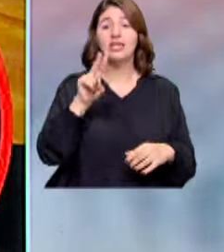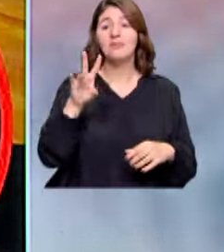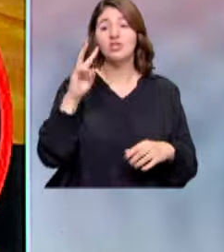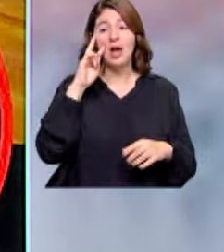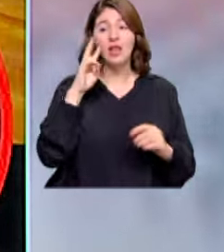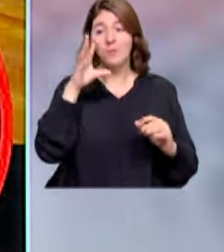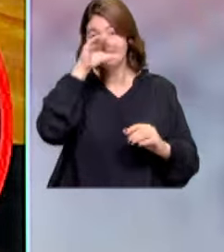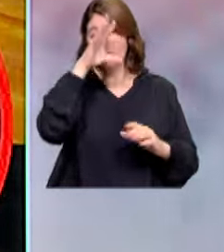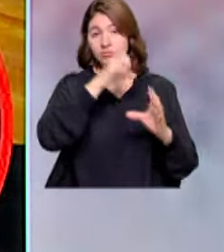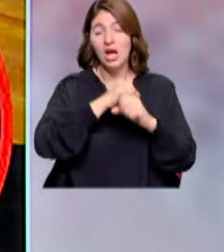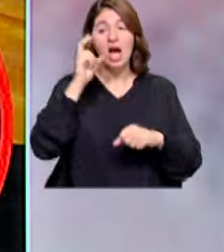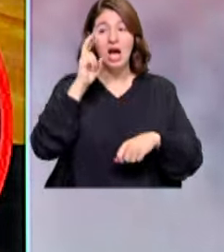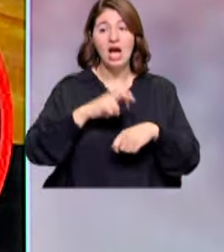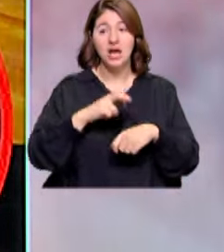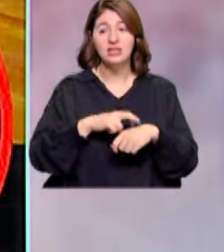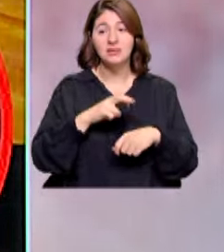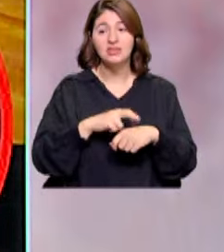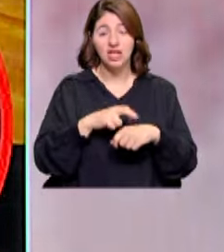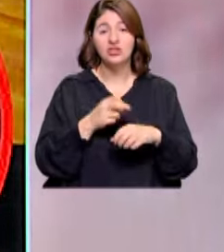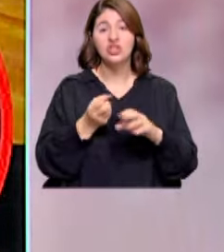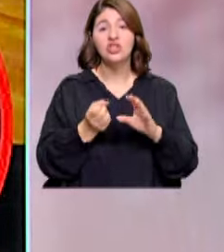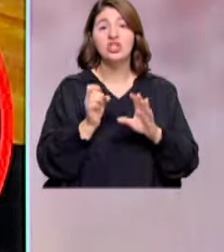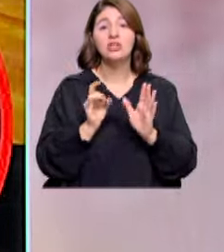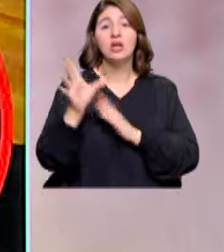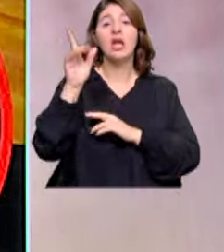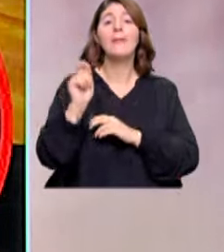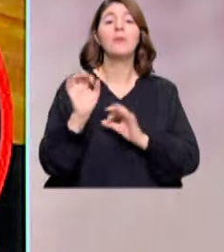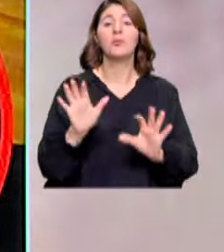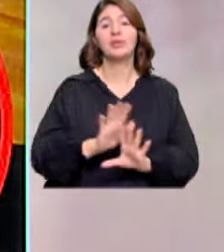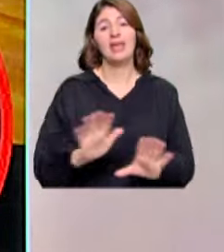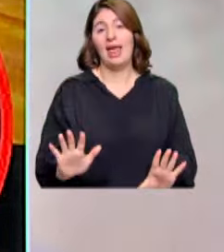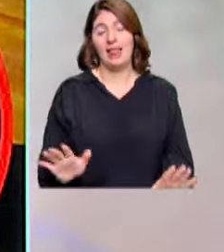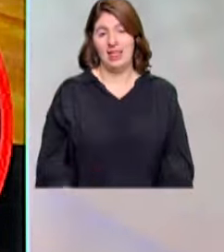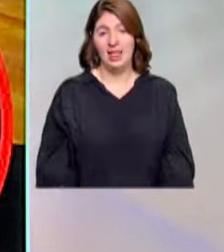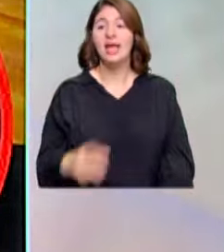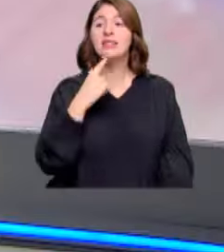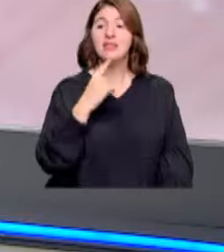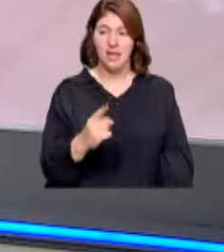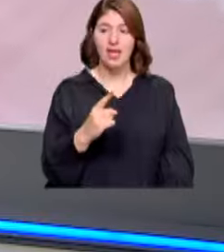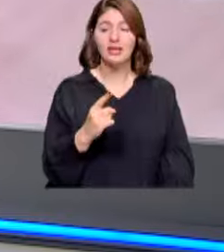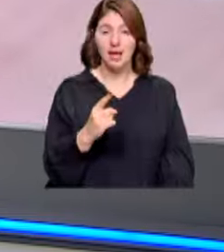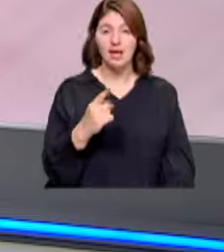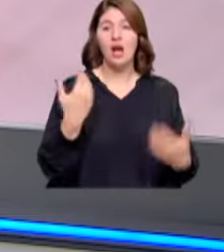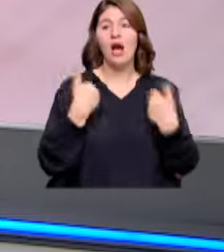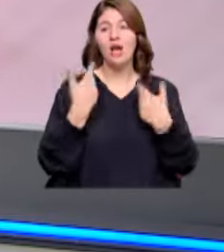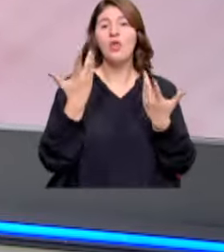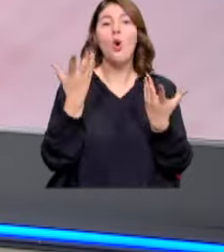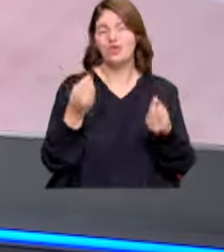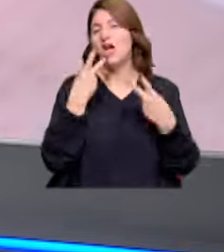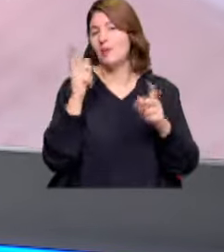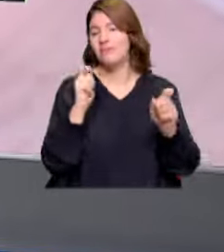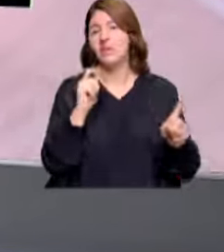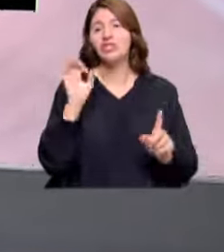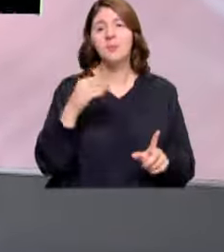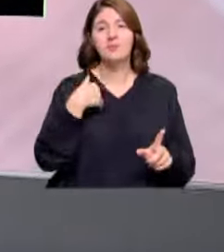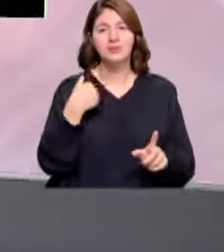17-25 Aralık kumpasını hatırlamaktan, hatıramızdan çıkarmak mümkün değil olarak durumu açıkladı.